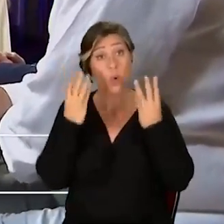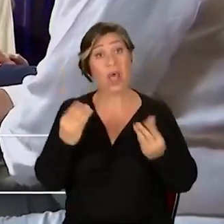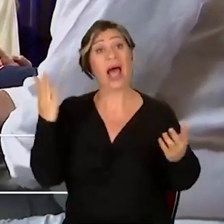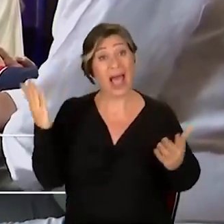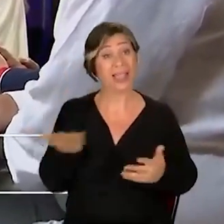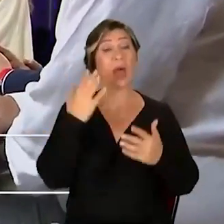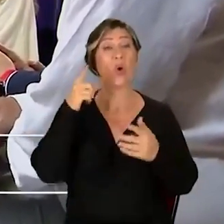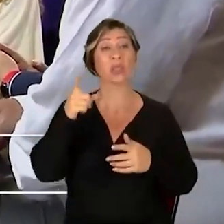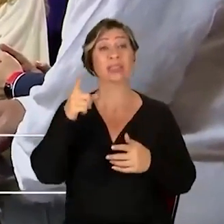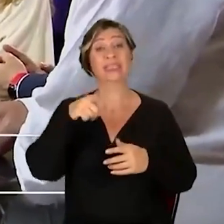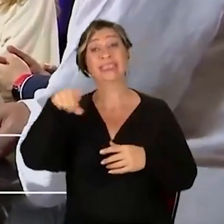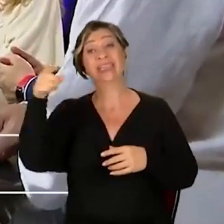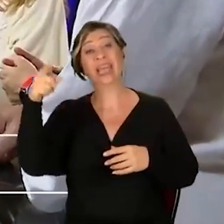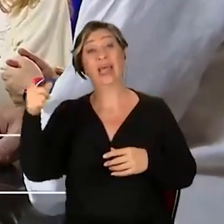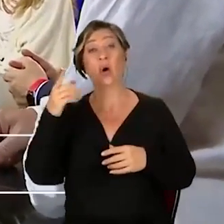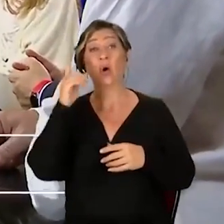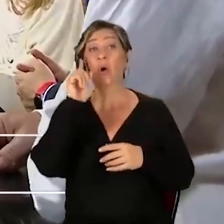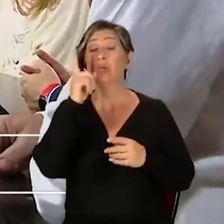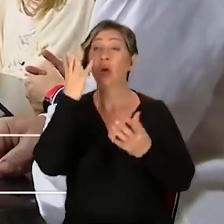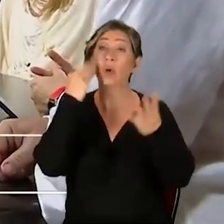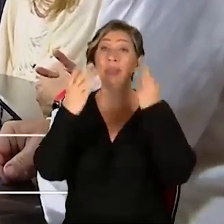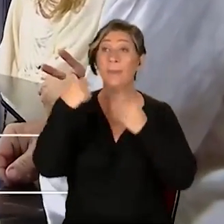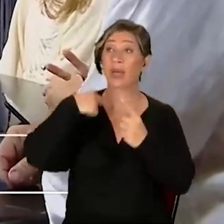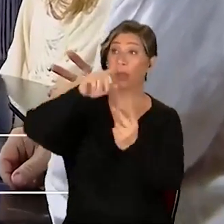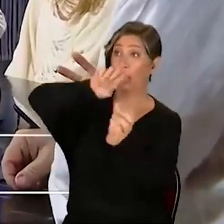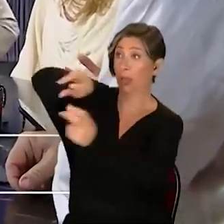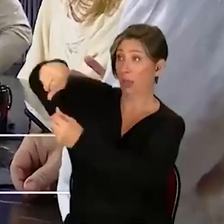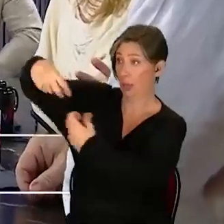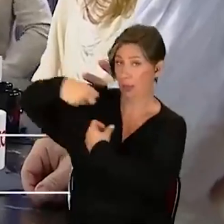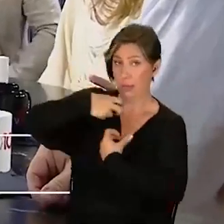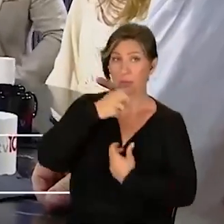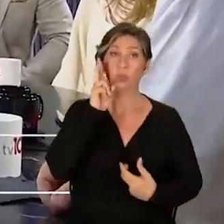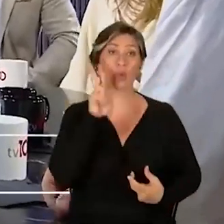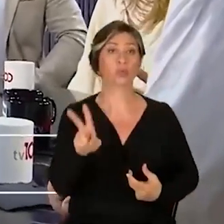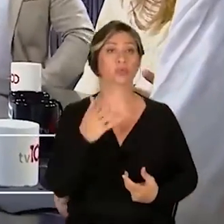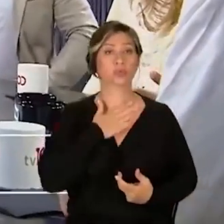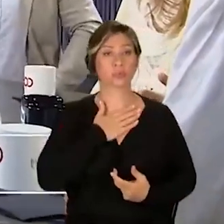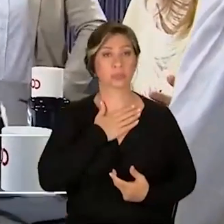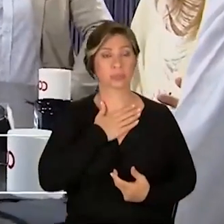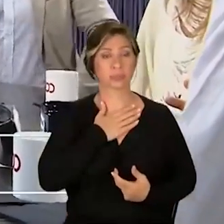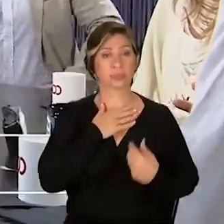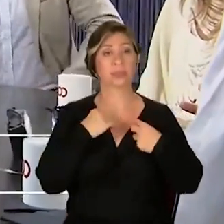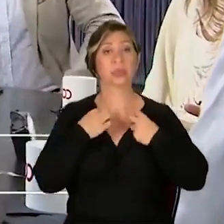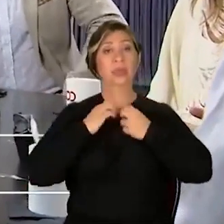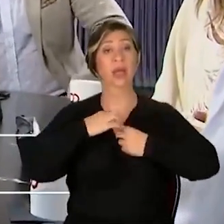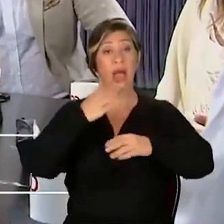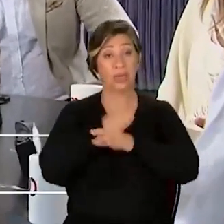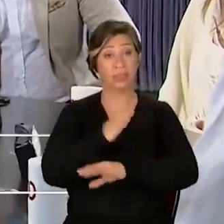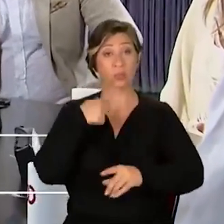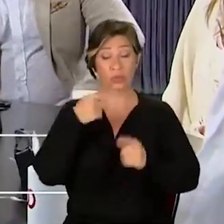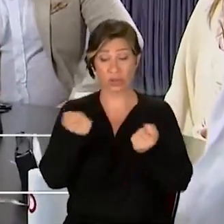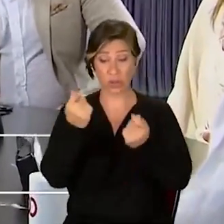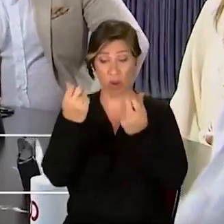halde onların da diğer hocalardan öğrendikleri şeyi bana öğretmelerini gördüm, yaşadım. Yani aslında bana bu